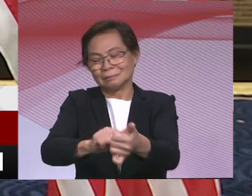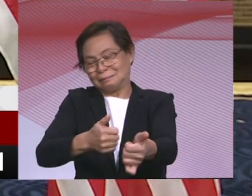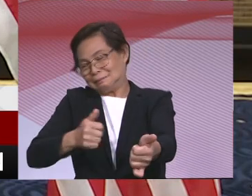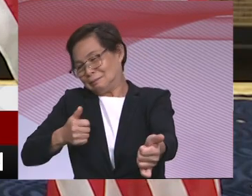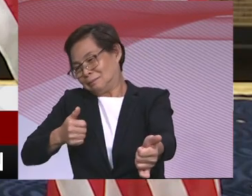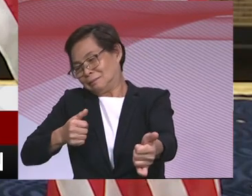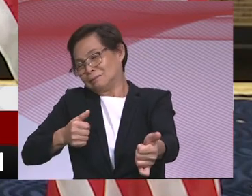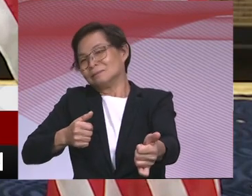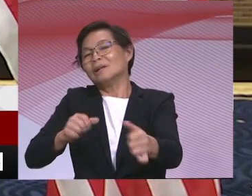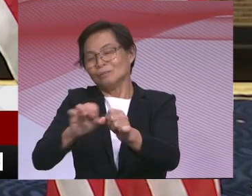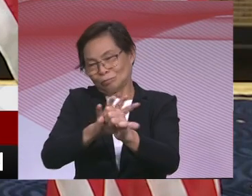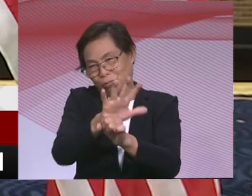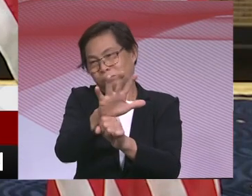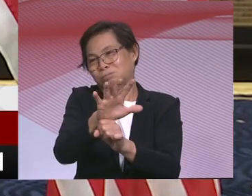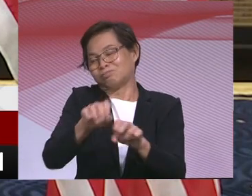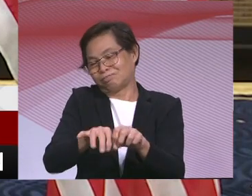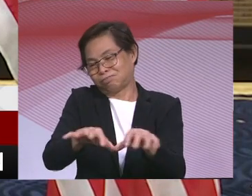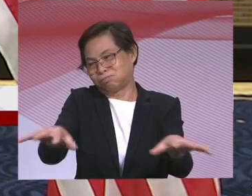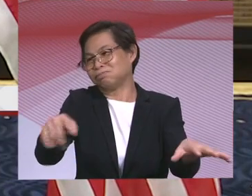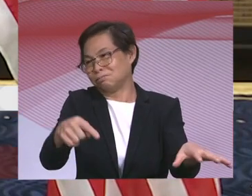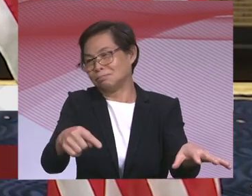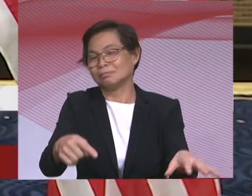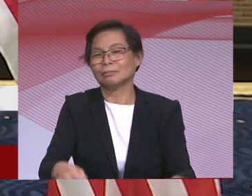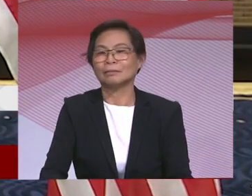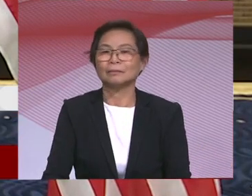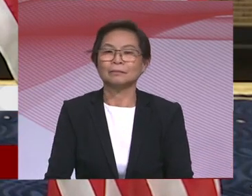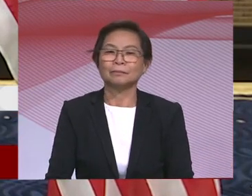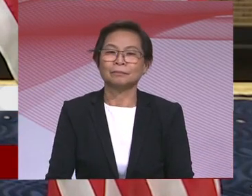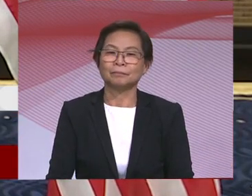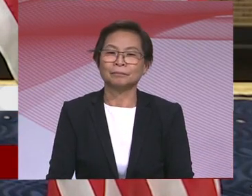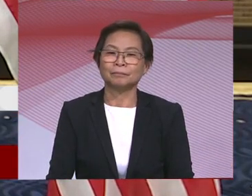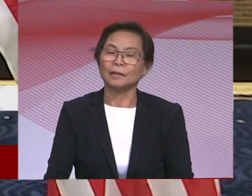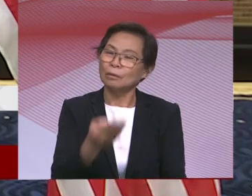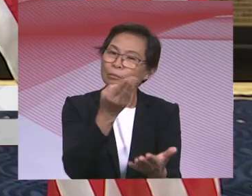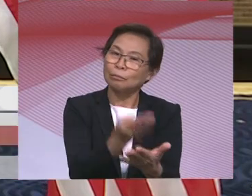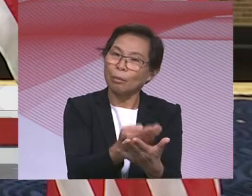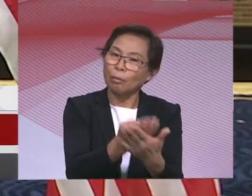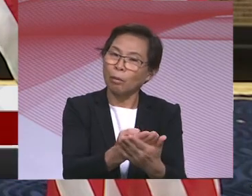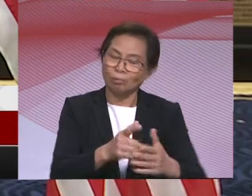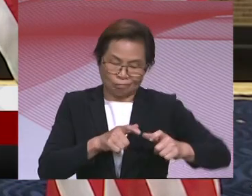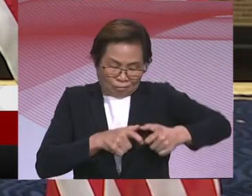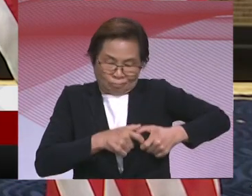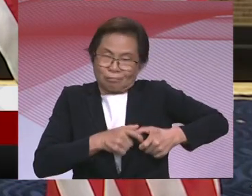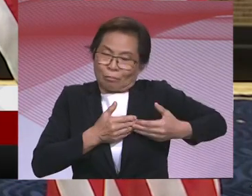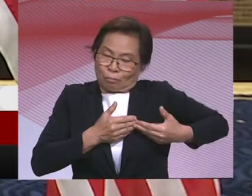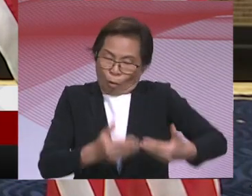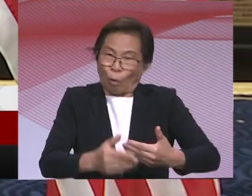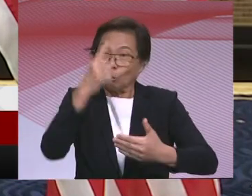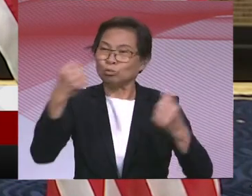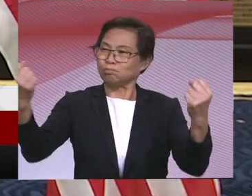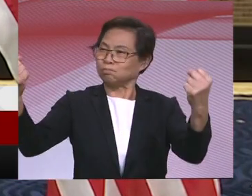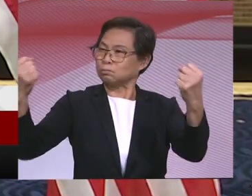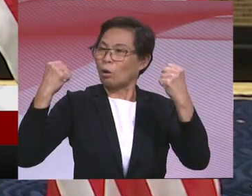jangkitan comics membasmi Hai sebagai bukti komitmen kerajaan untuk memperkuat